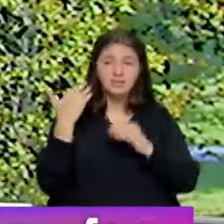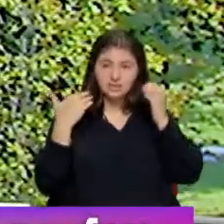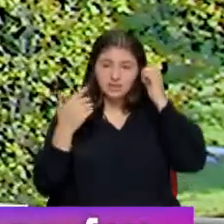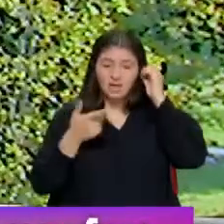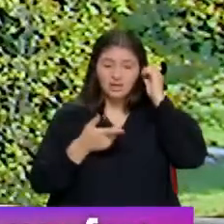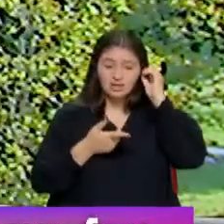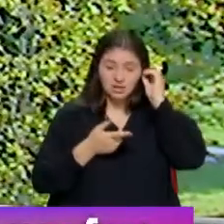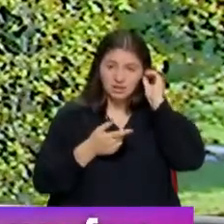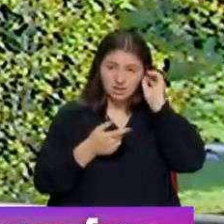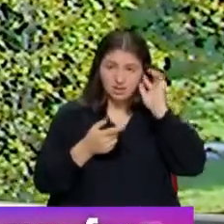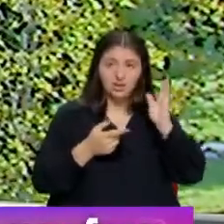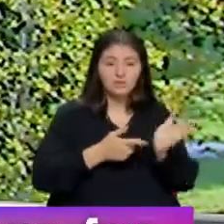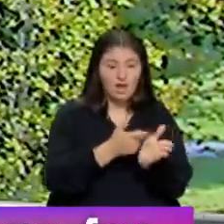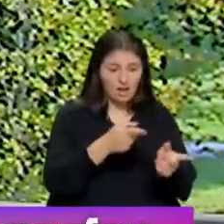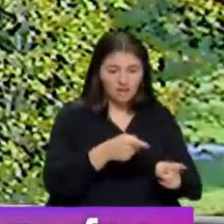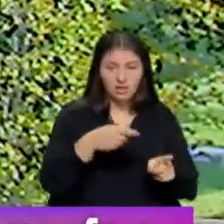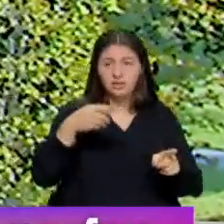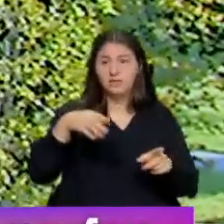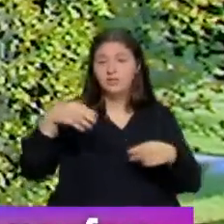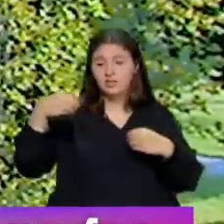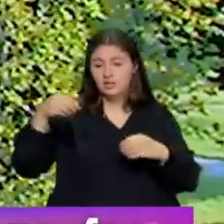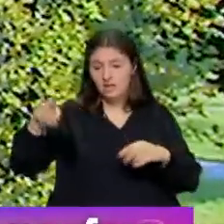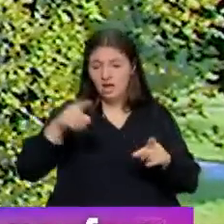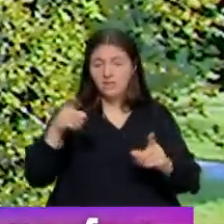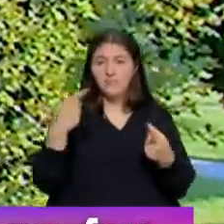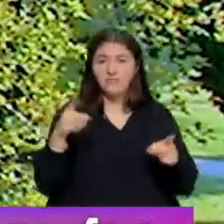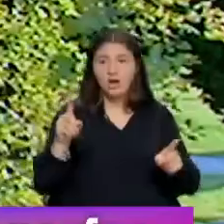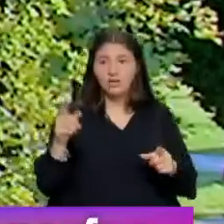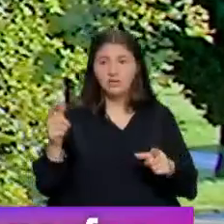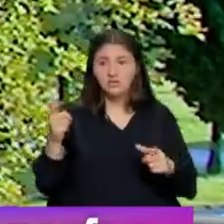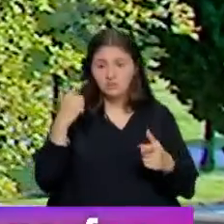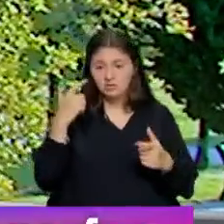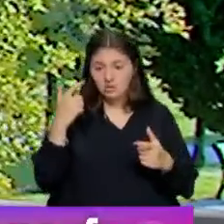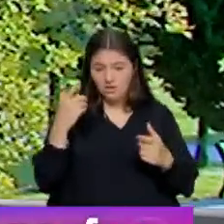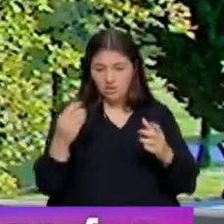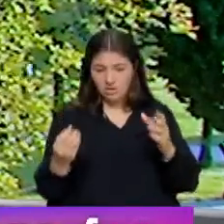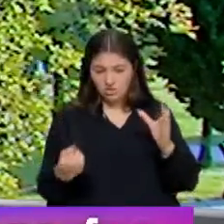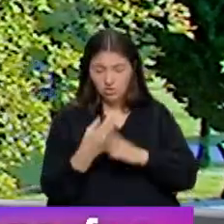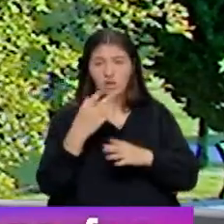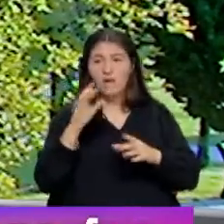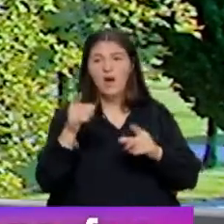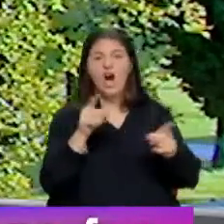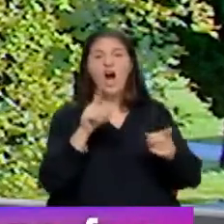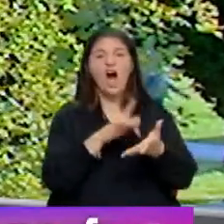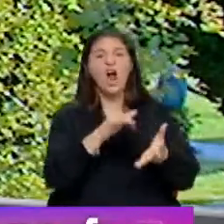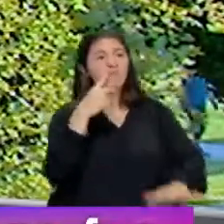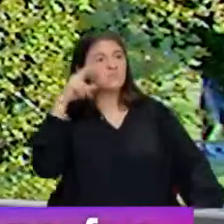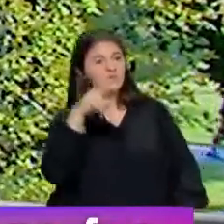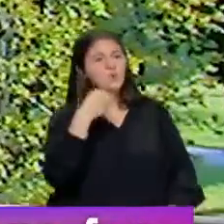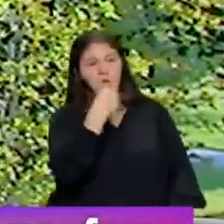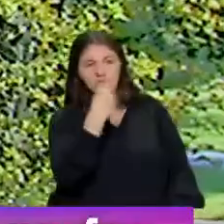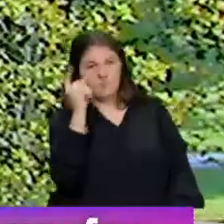tarla ile tezgah arasında bir fark oluştuğunda gözler hemen aracılara çevrilirdi aracılar yapıyor